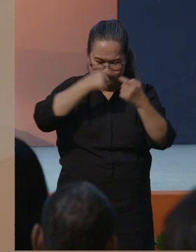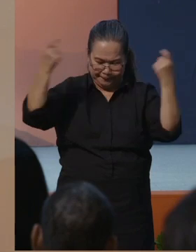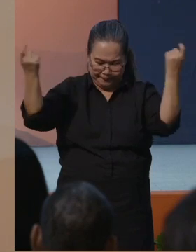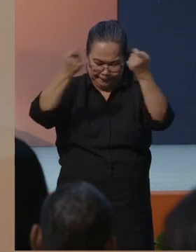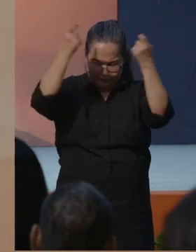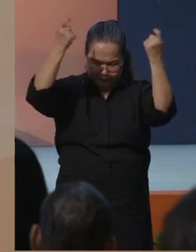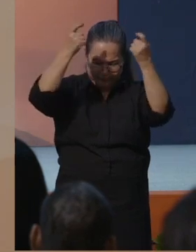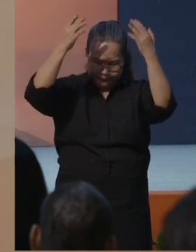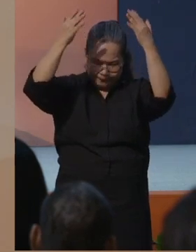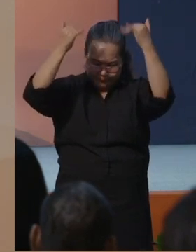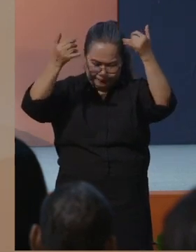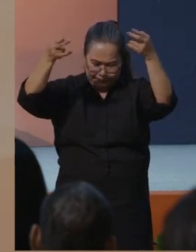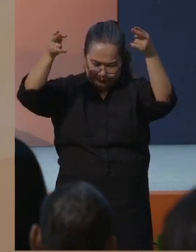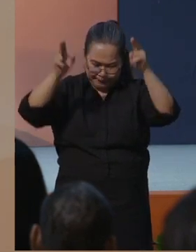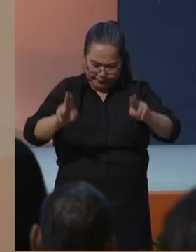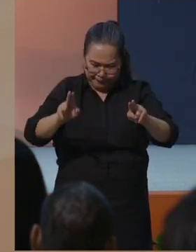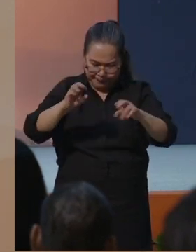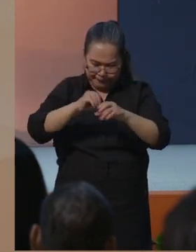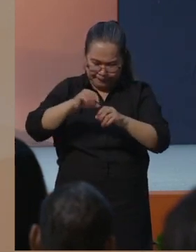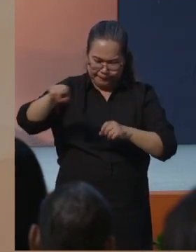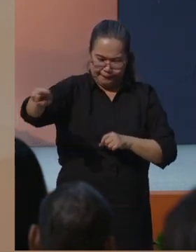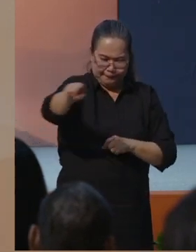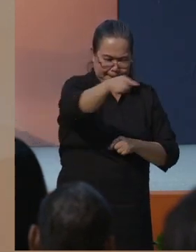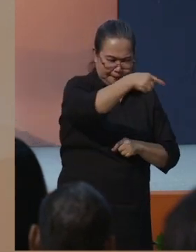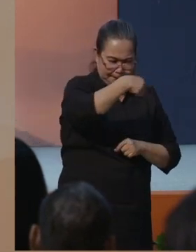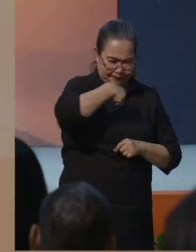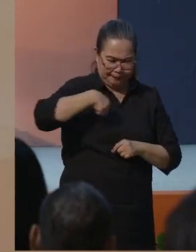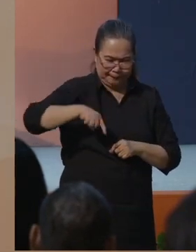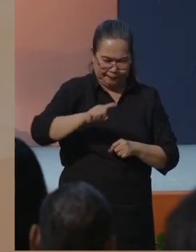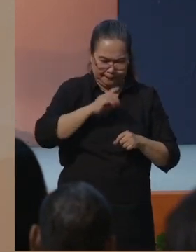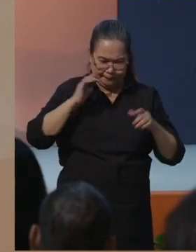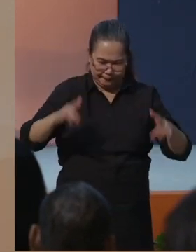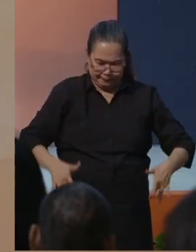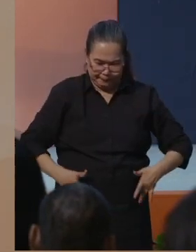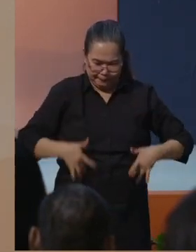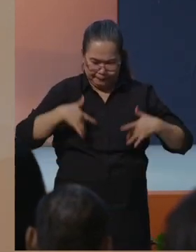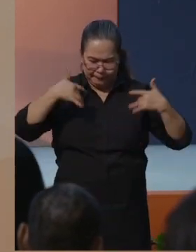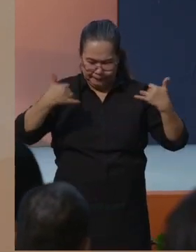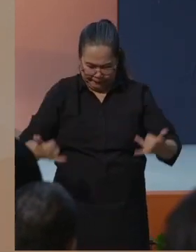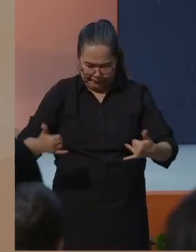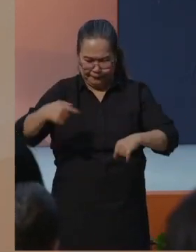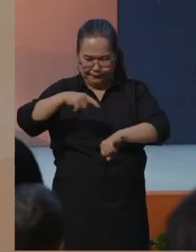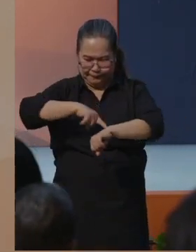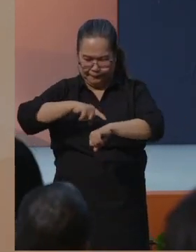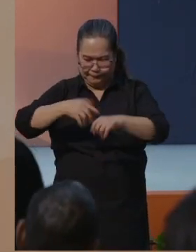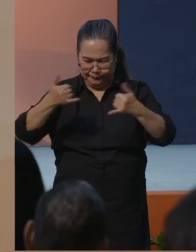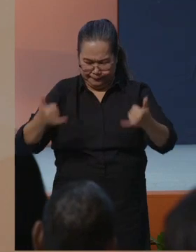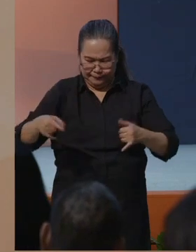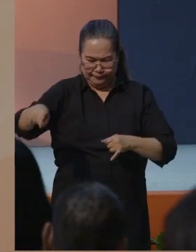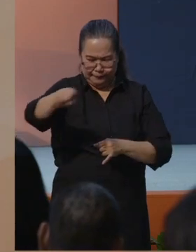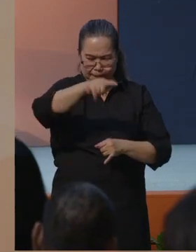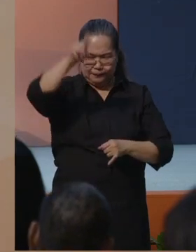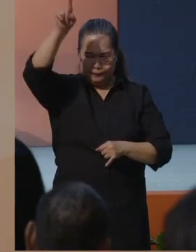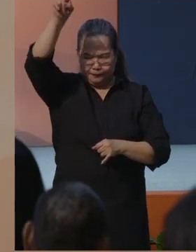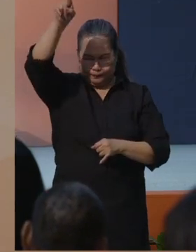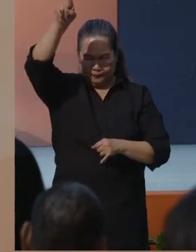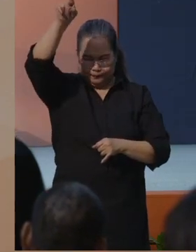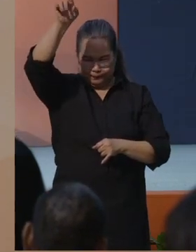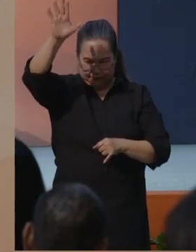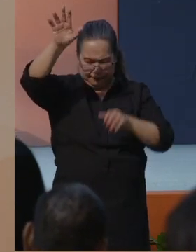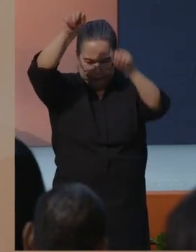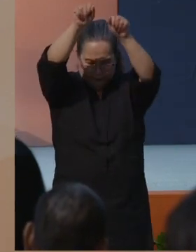pagtatagumpay. Nawa ito ay mangyari sa aming mga buhay sa panahon namin ngayon. At ngayon, tanggapin ninyo